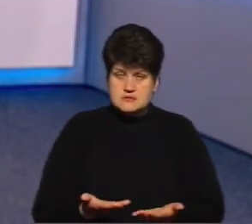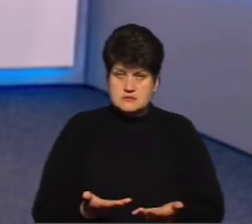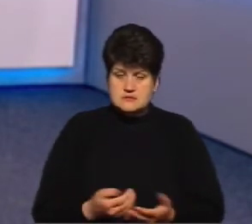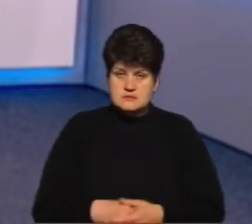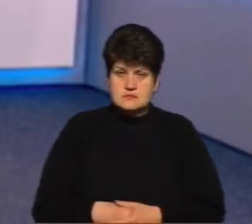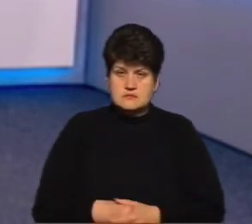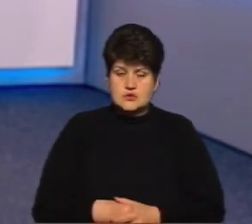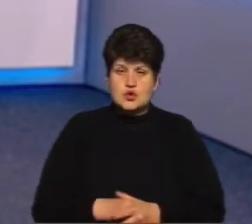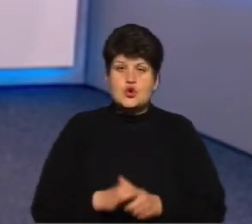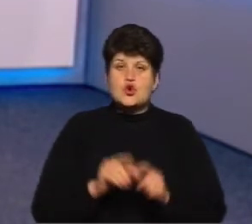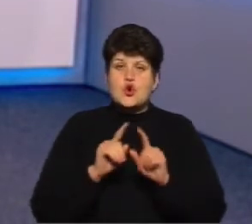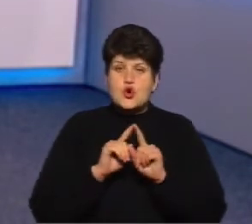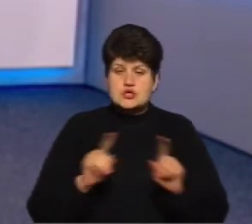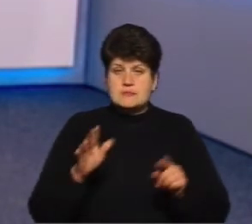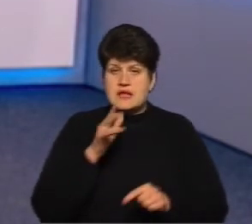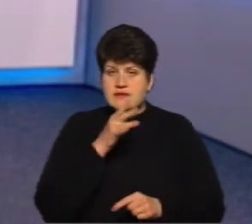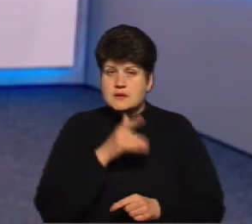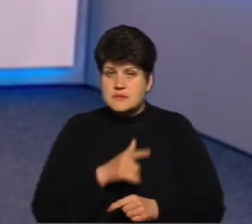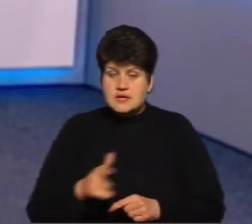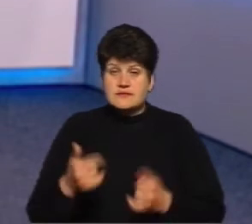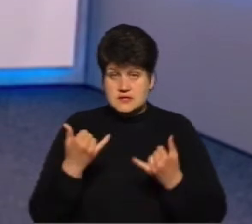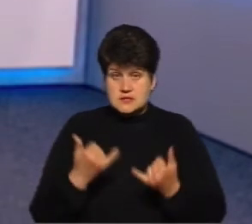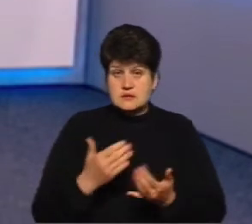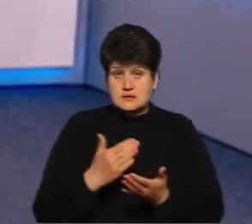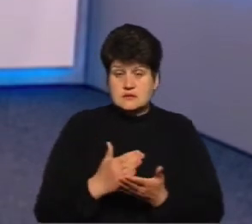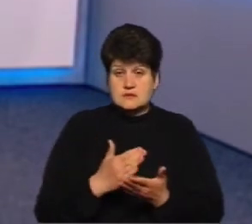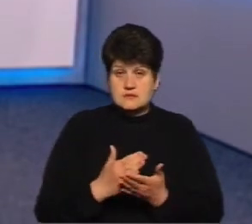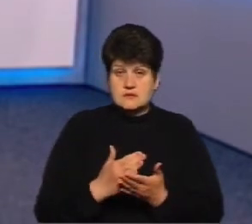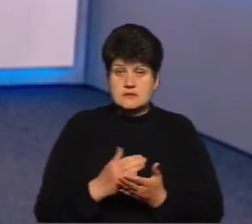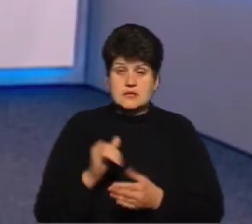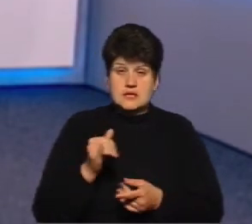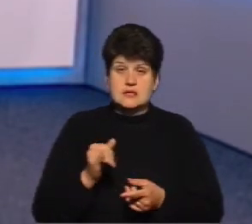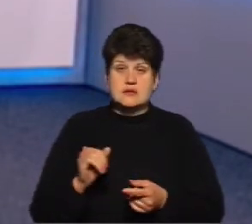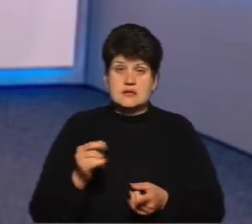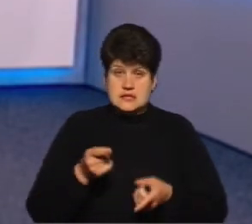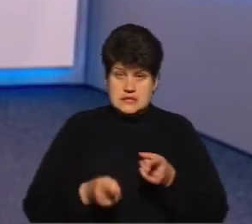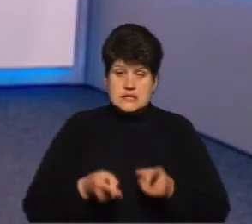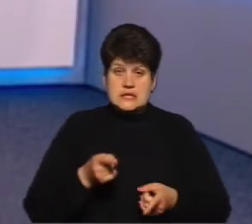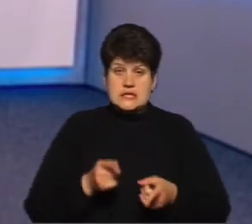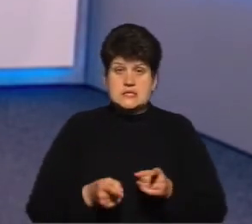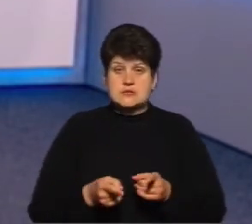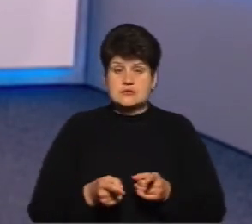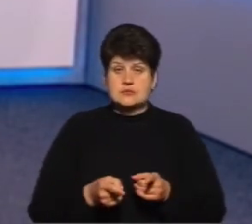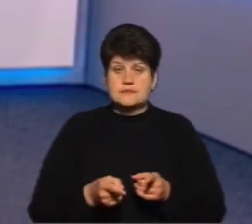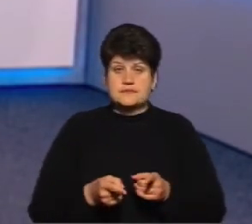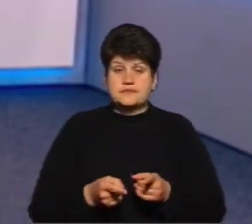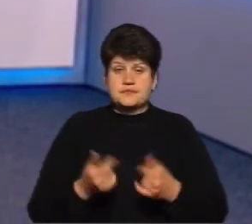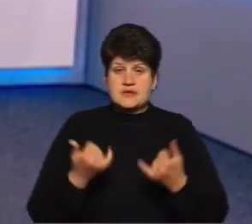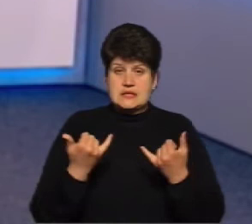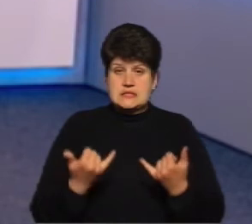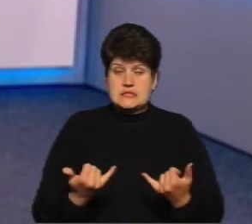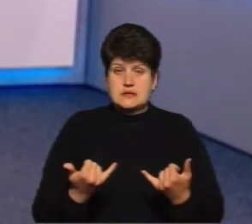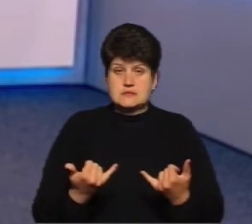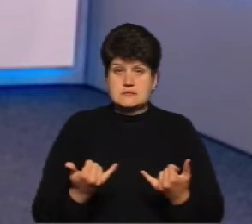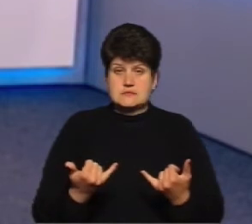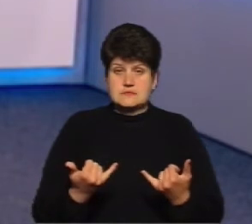Особливий період, так, він триває зараз. І дійсно, зараз,